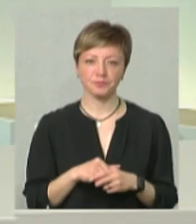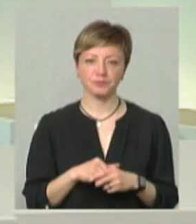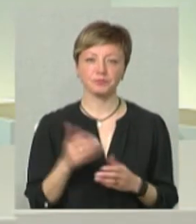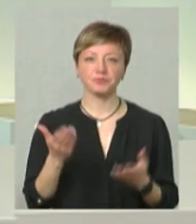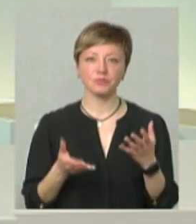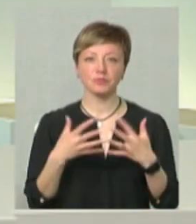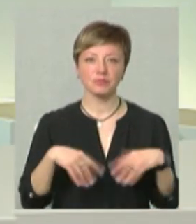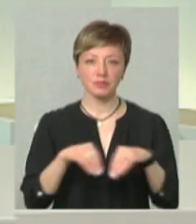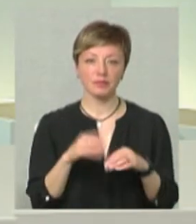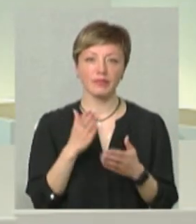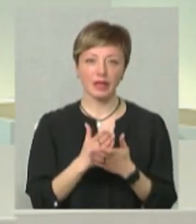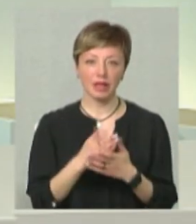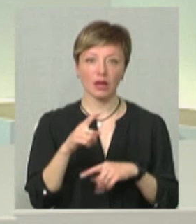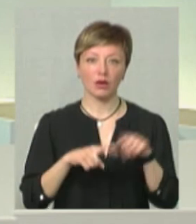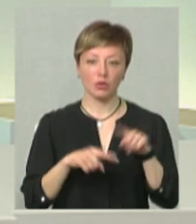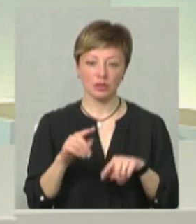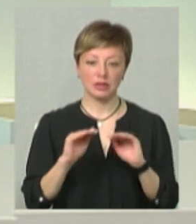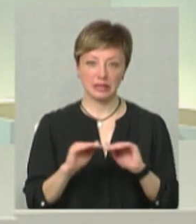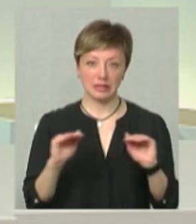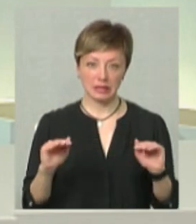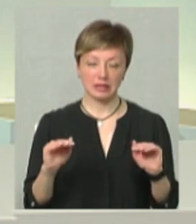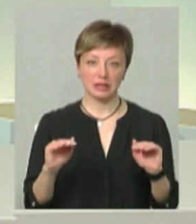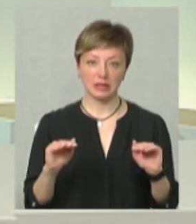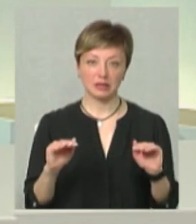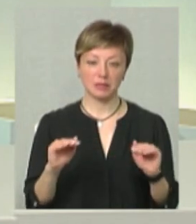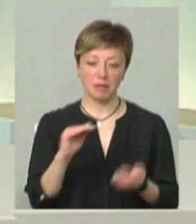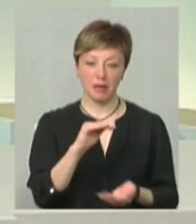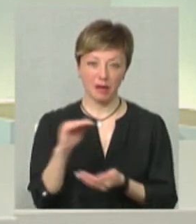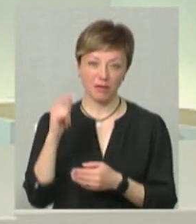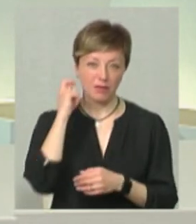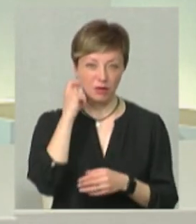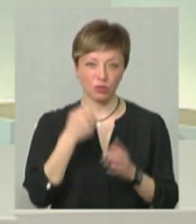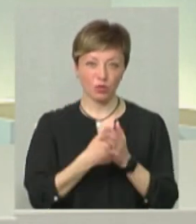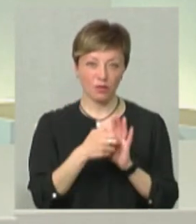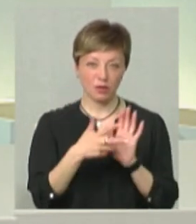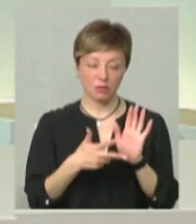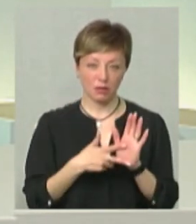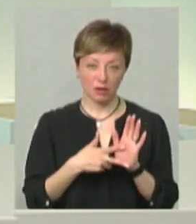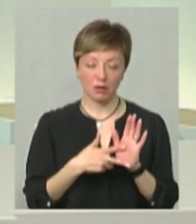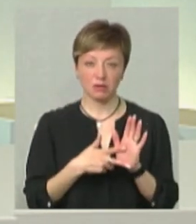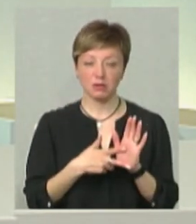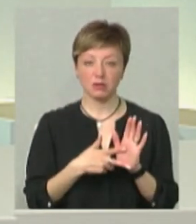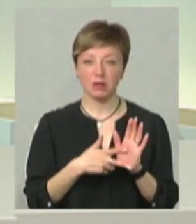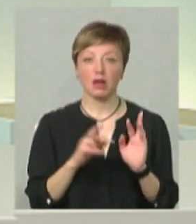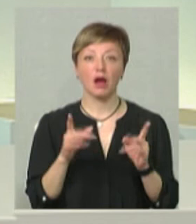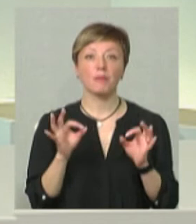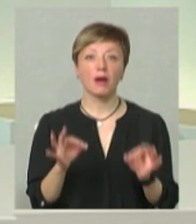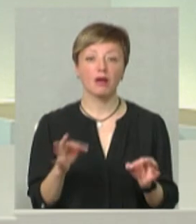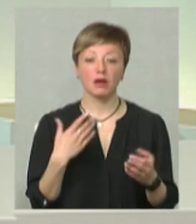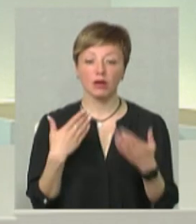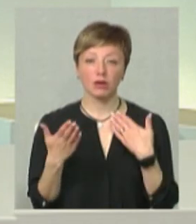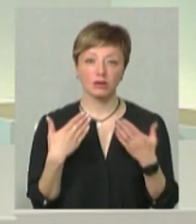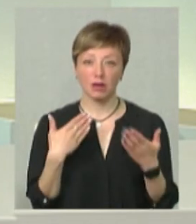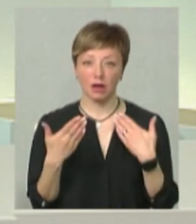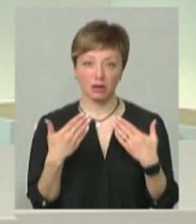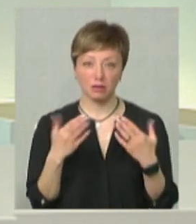Якщо у сім'ї є біологічні діти десь теж дитячого віку, так, там до 18 років, як правильно налаштувати